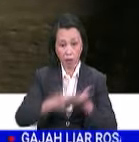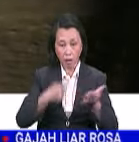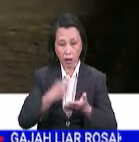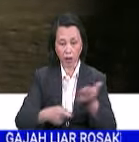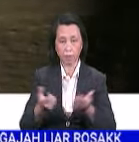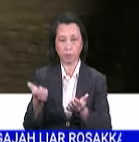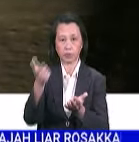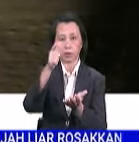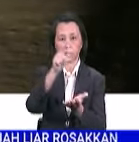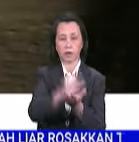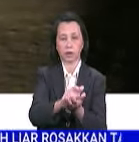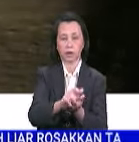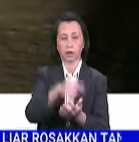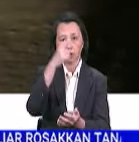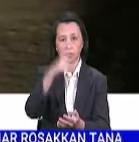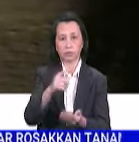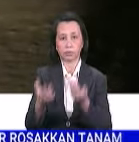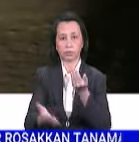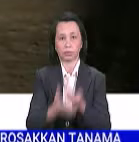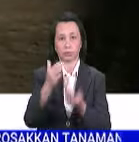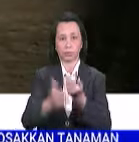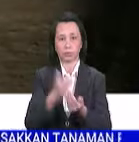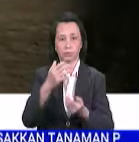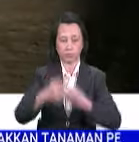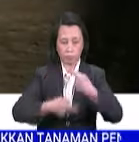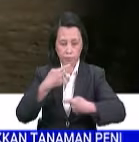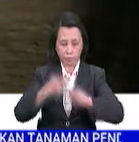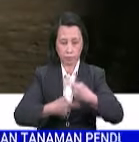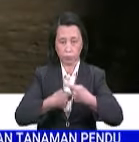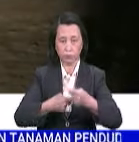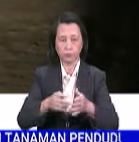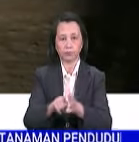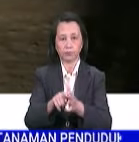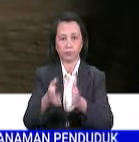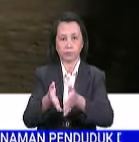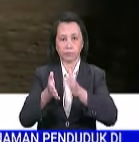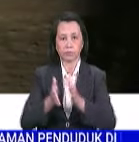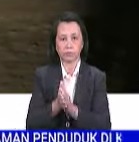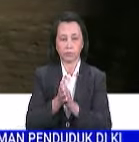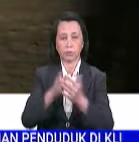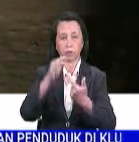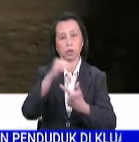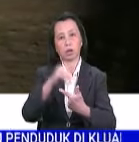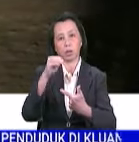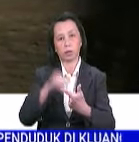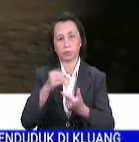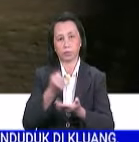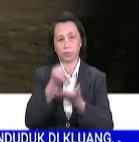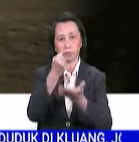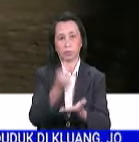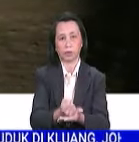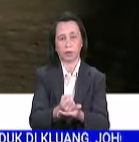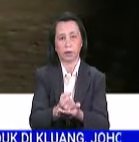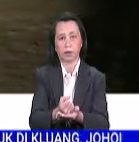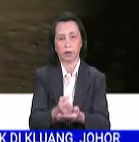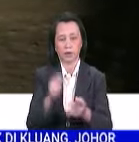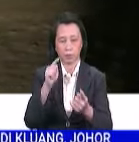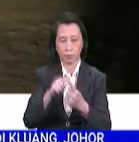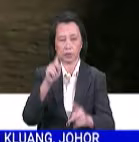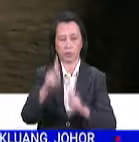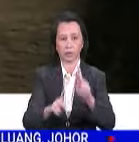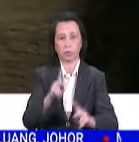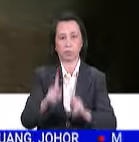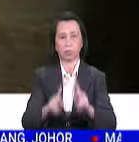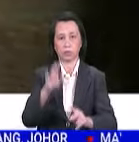bentuk laporan bagi memudahkan proses permohonan ataupun bantuan disegerakan kepada